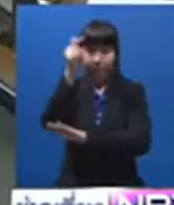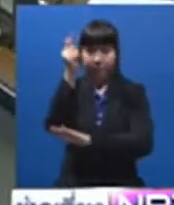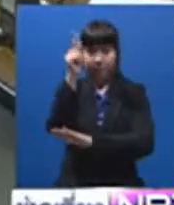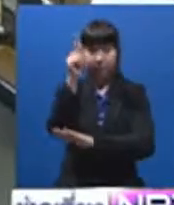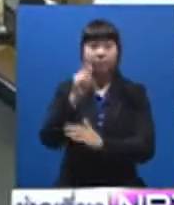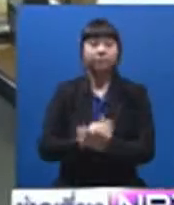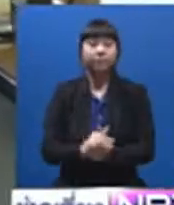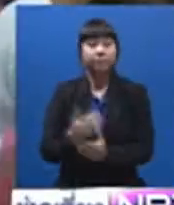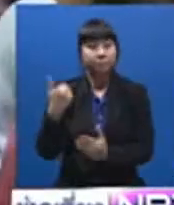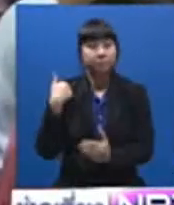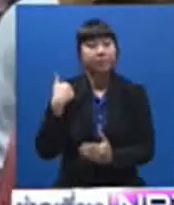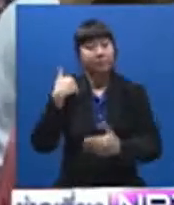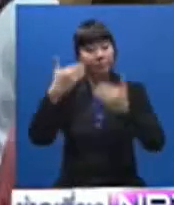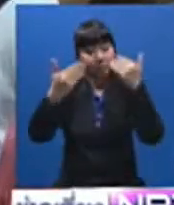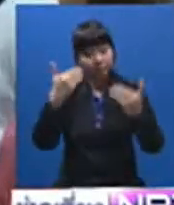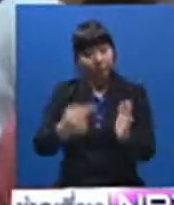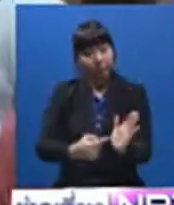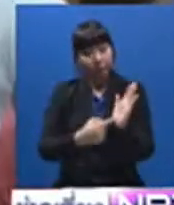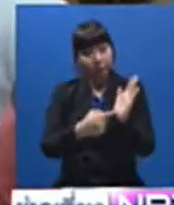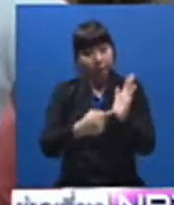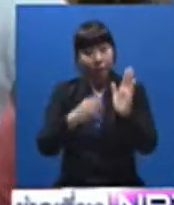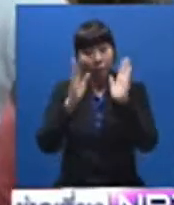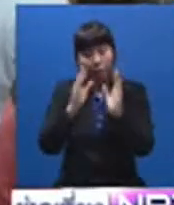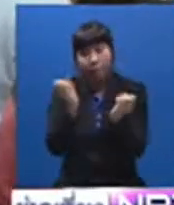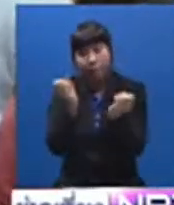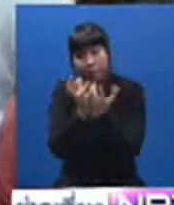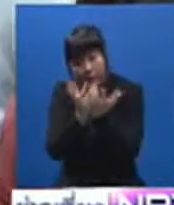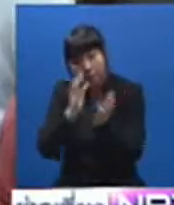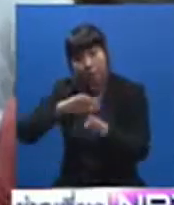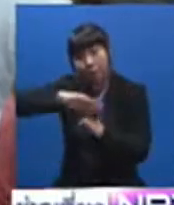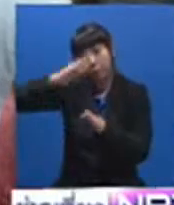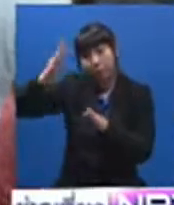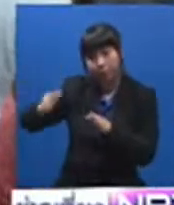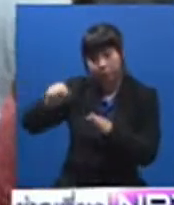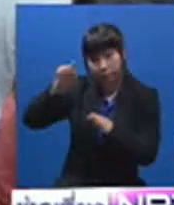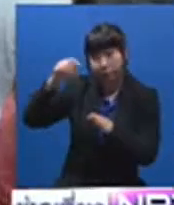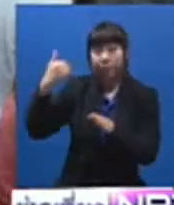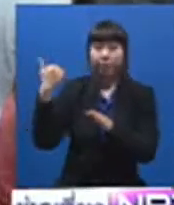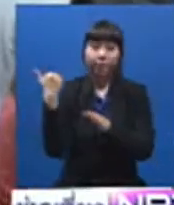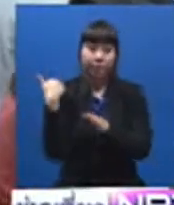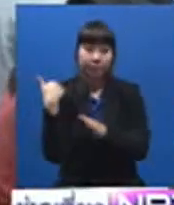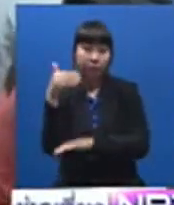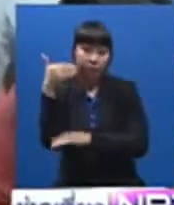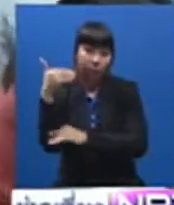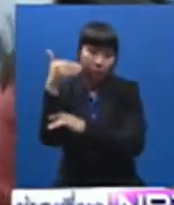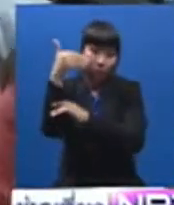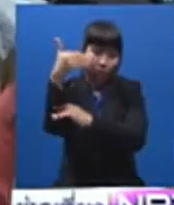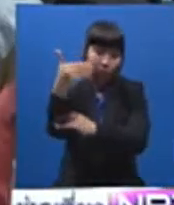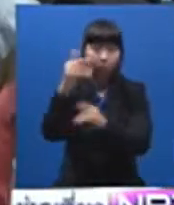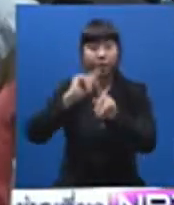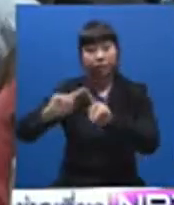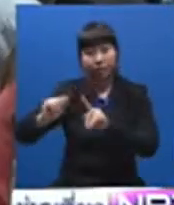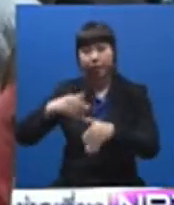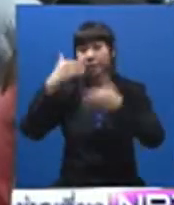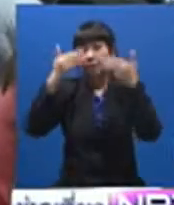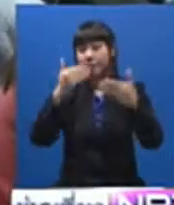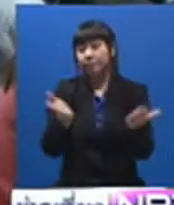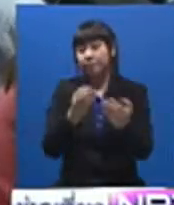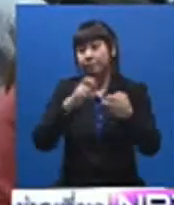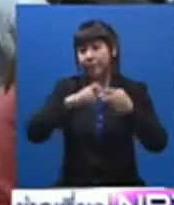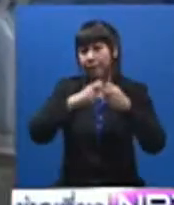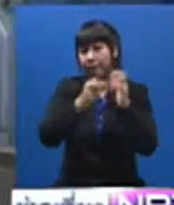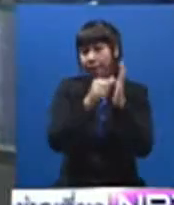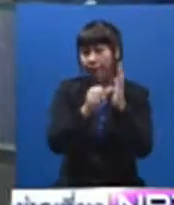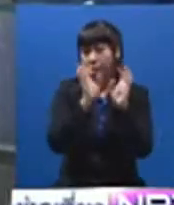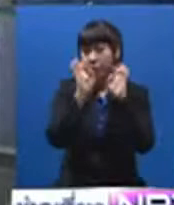00มีการจดแดงสาธิผู้ประสบภัยจากที่สูงและพิธีมอบทงตราสัญญลักษ์กิจกรรมรณรงแ้ไขปัห